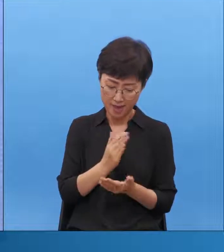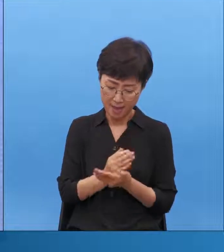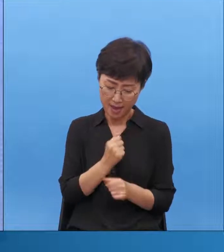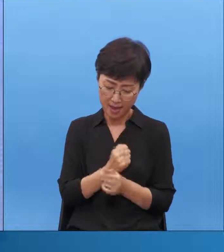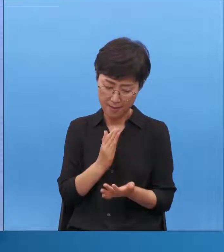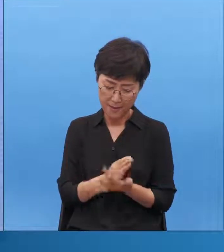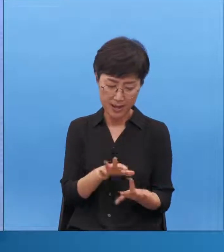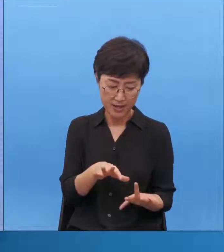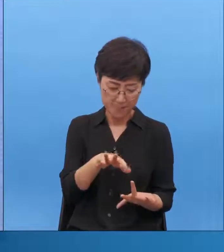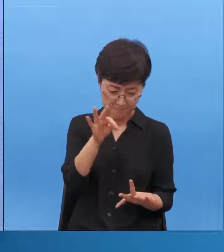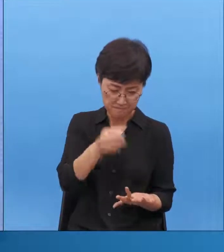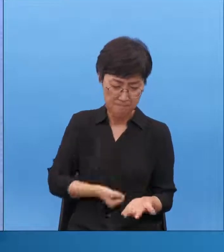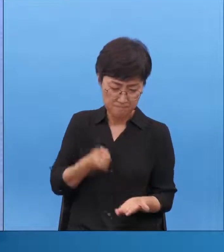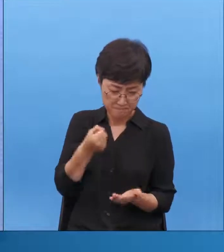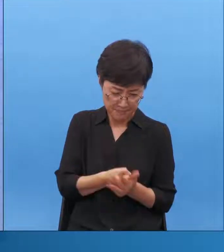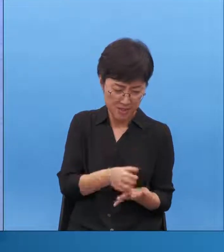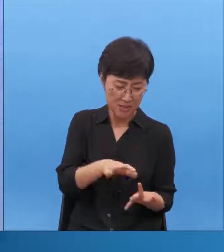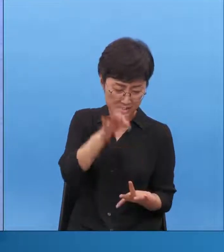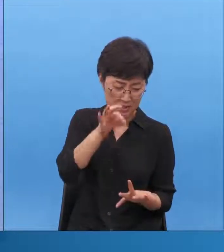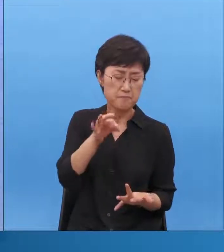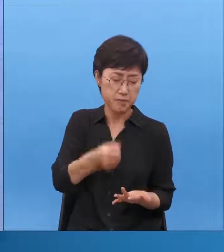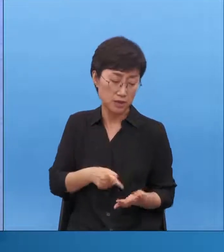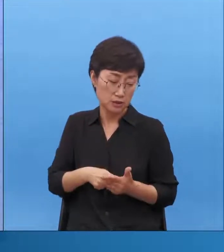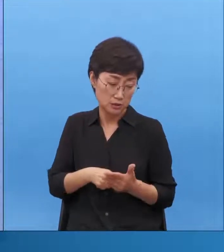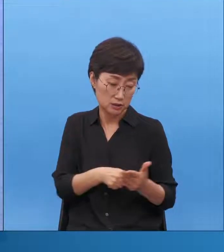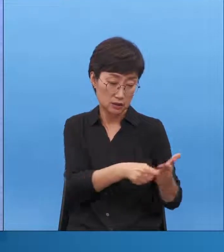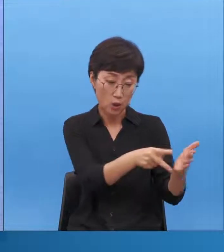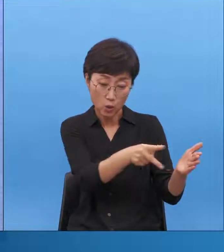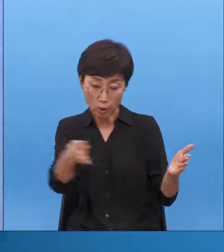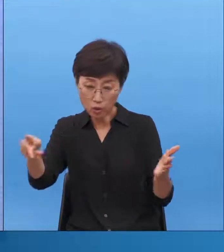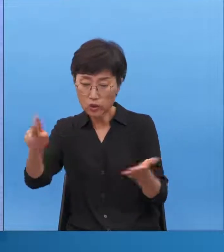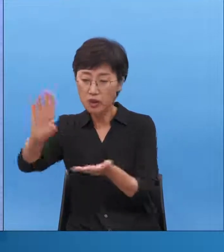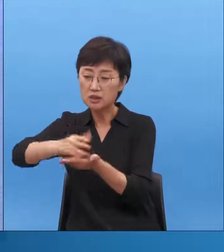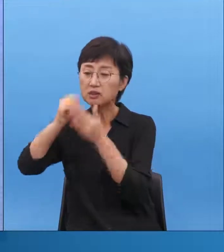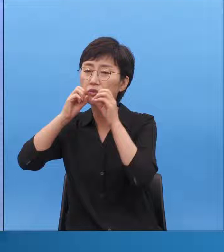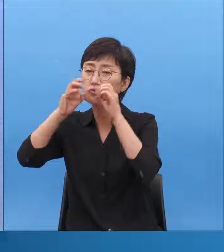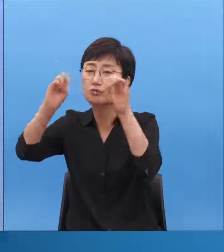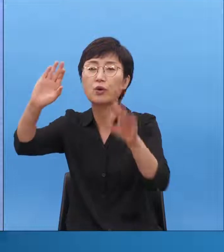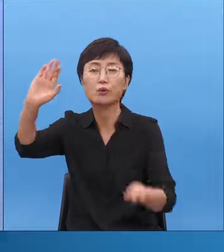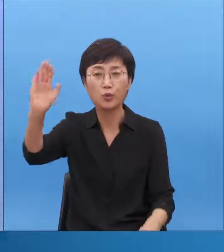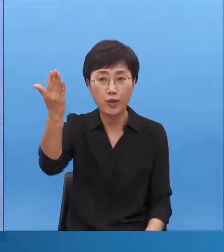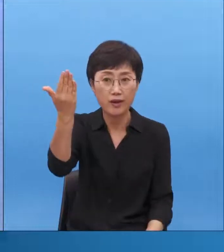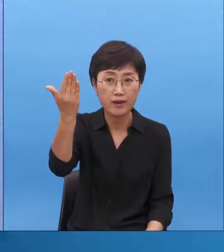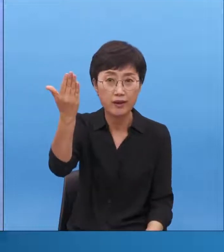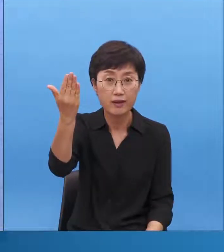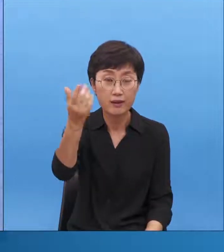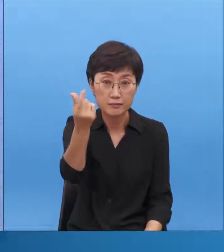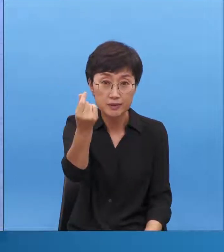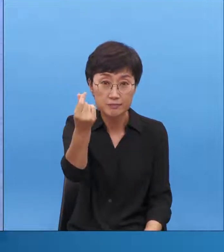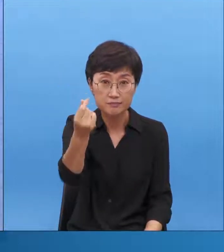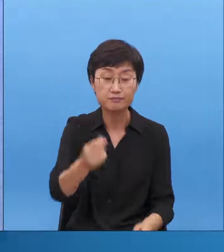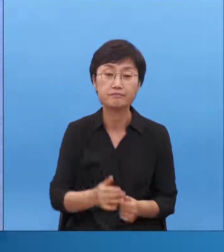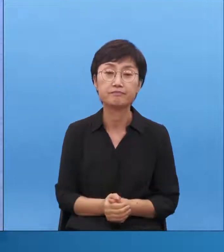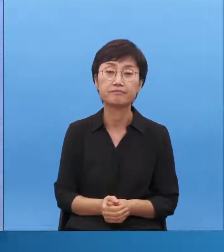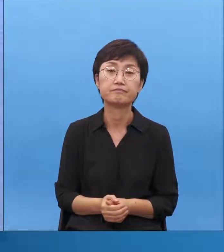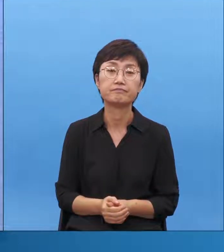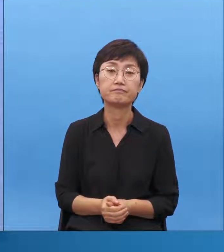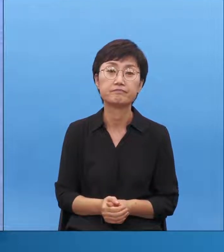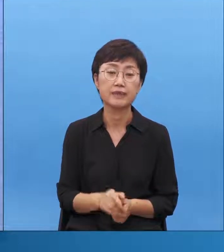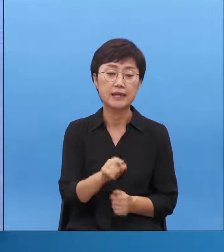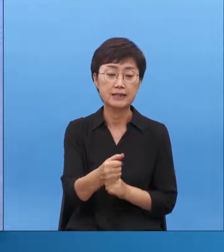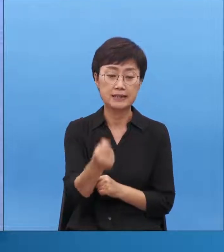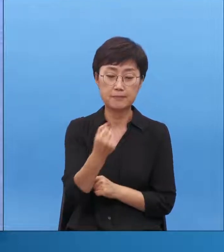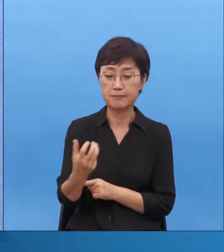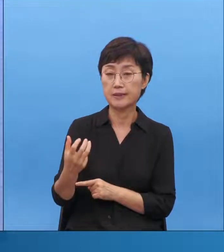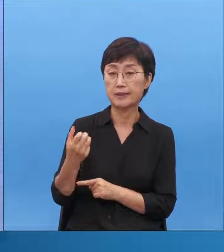where all your decision takes place as evidences of Jesus. 이 힘을 가지고요. 로마를 이기게 된 거예요.